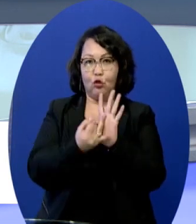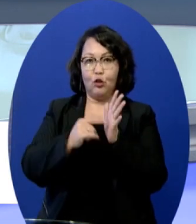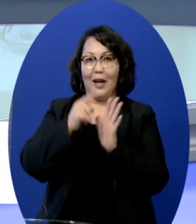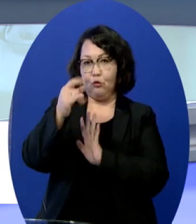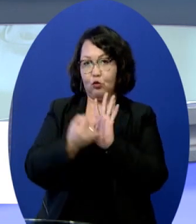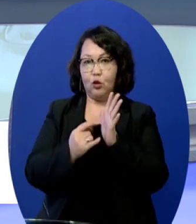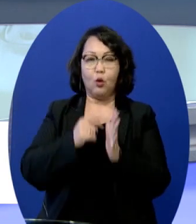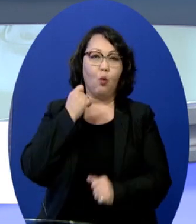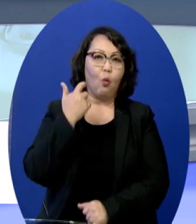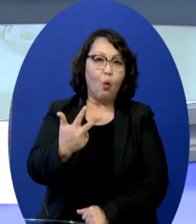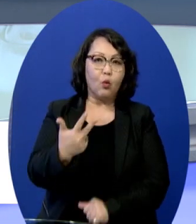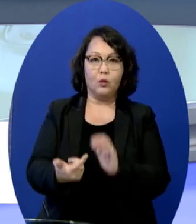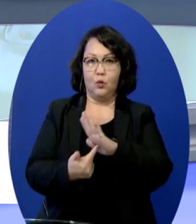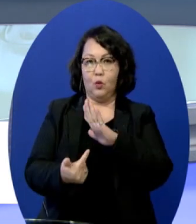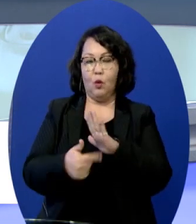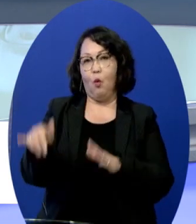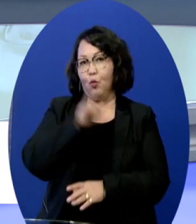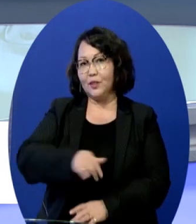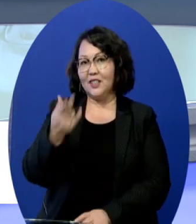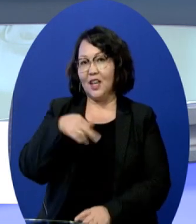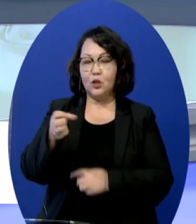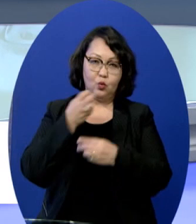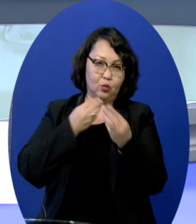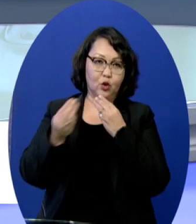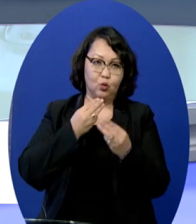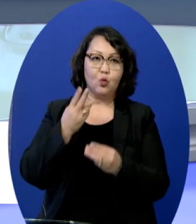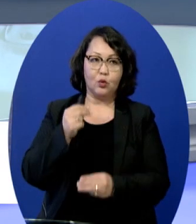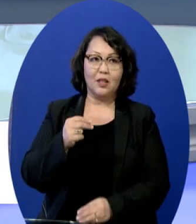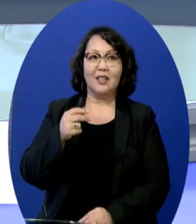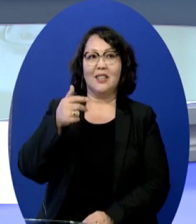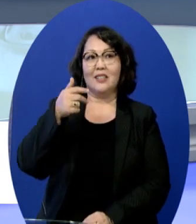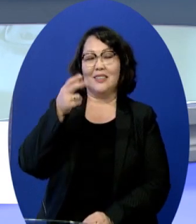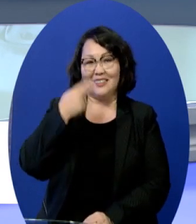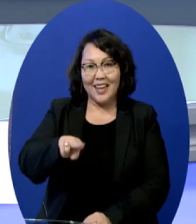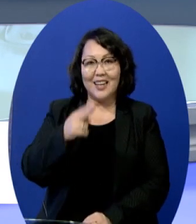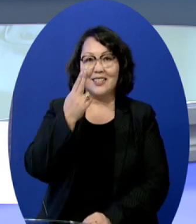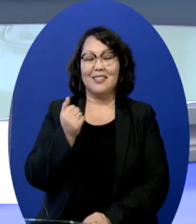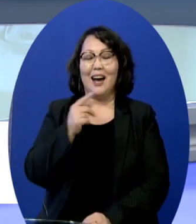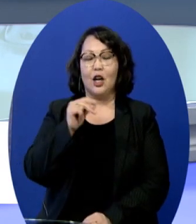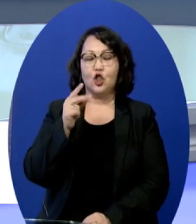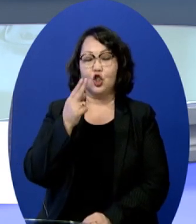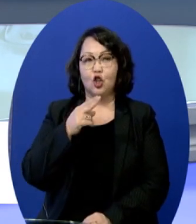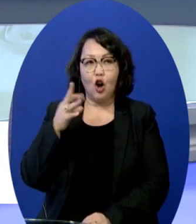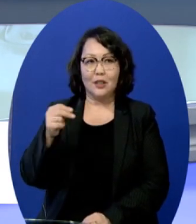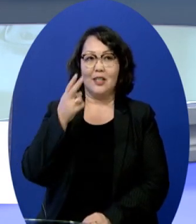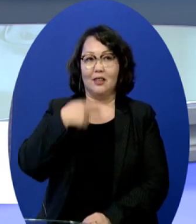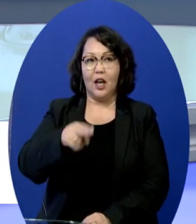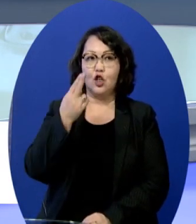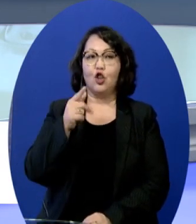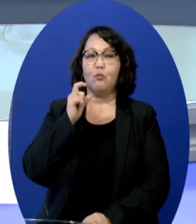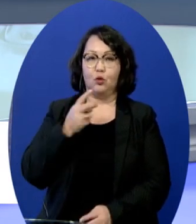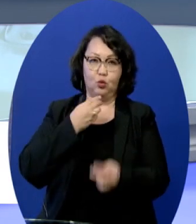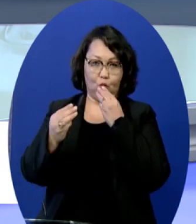3-р хэсгийг тус тус үндэслэн улсын дээд шүүхийн шүүгч Готбодоржийн цагаан цоож дашгүйгийн цолмон нарын шүүгчийн бүрэн